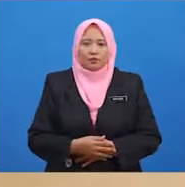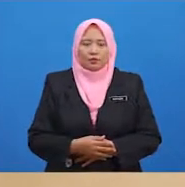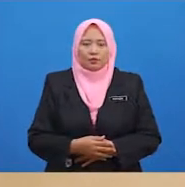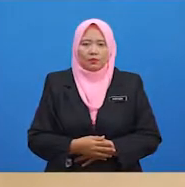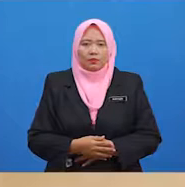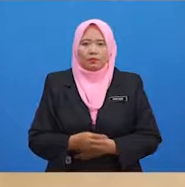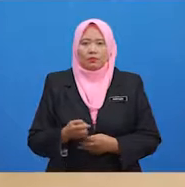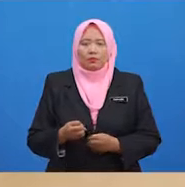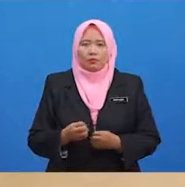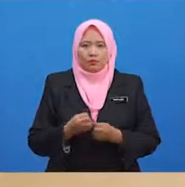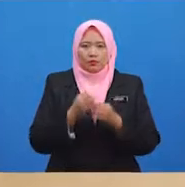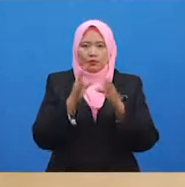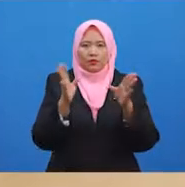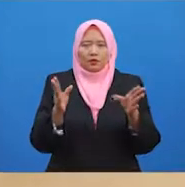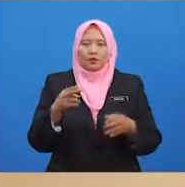menebarkan keharuman